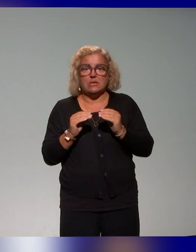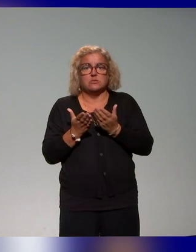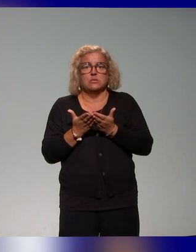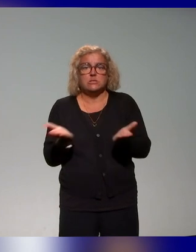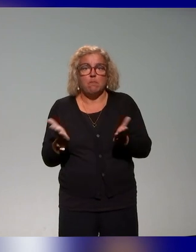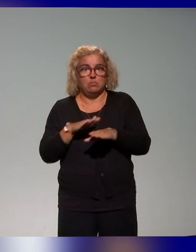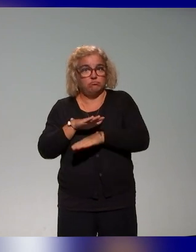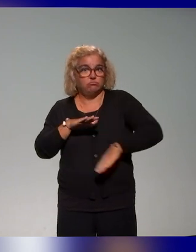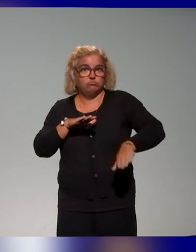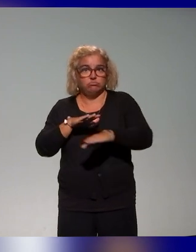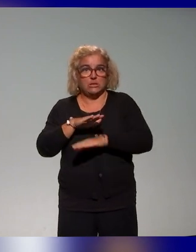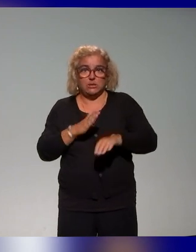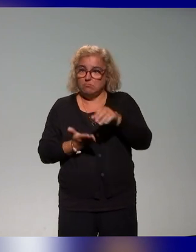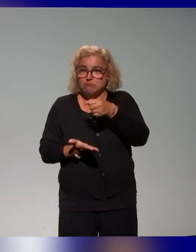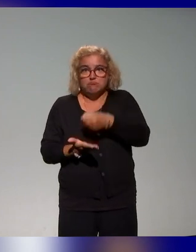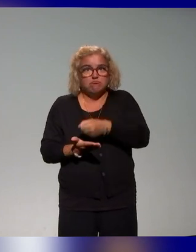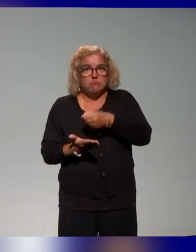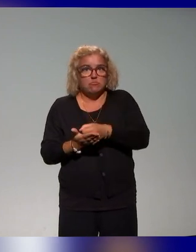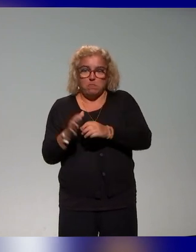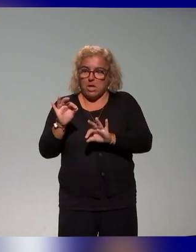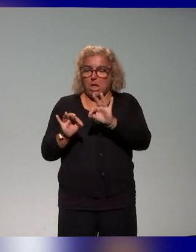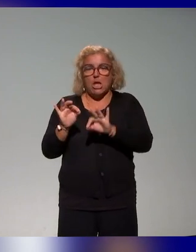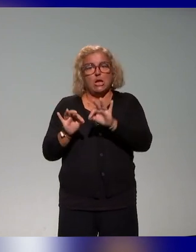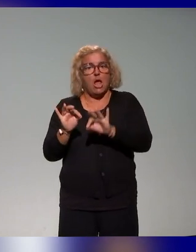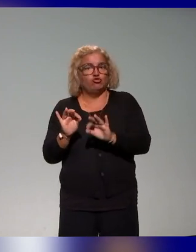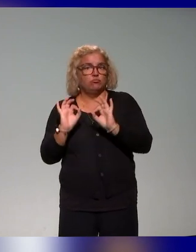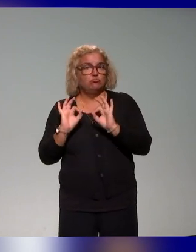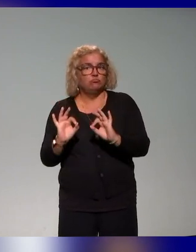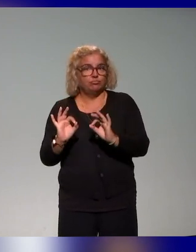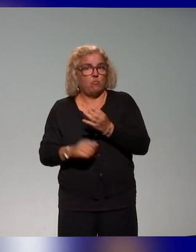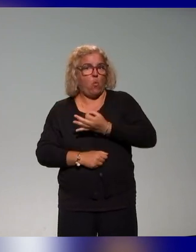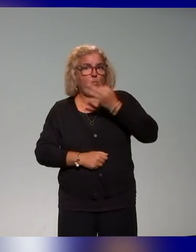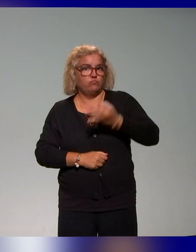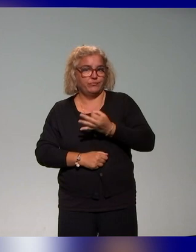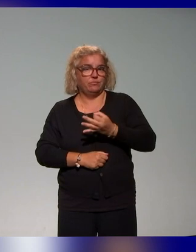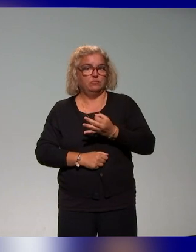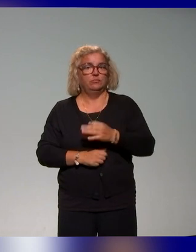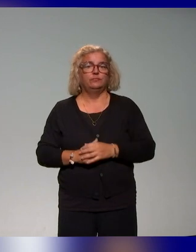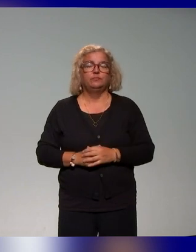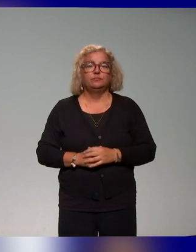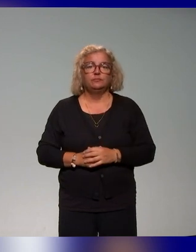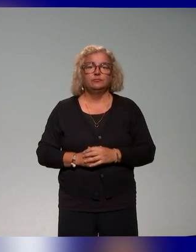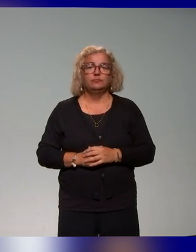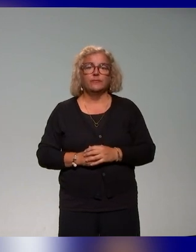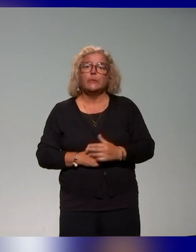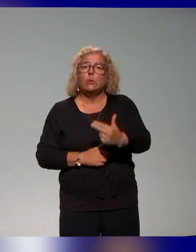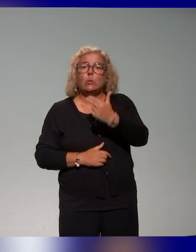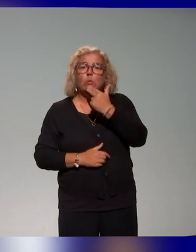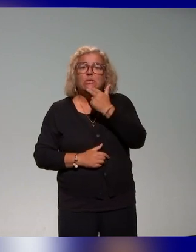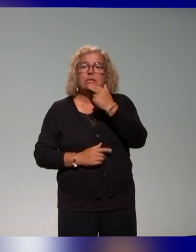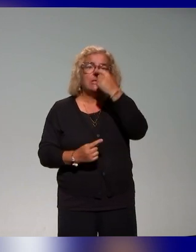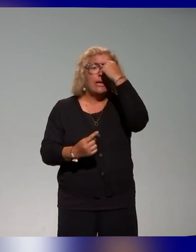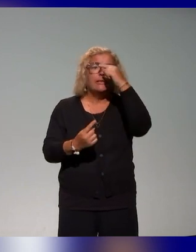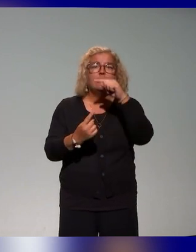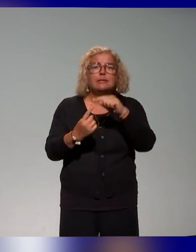installé minimaliste avec les réglages par défaut qui sont fournis avec l'instance. Et on utilise le thème qui est